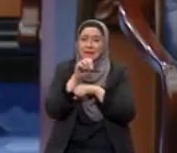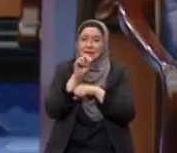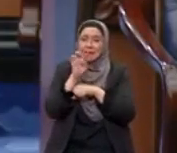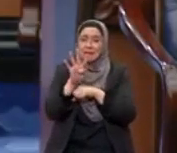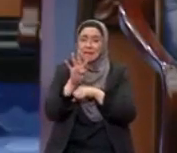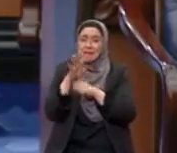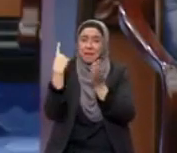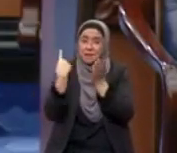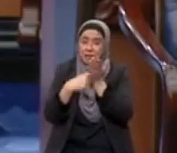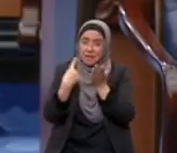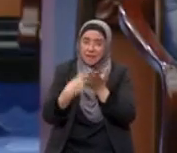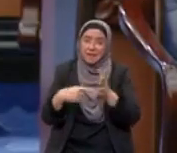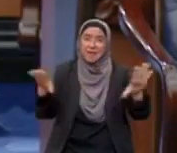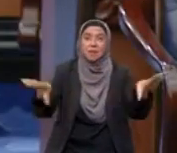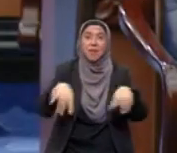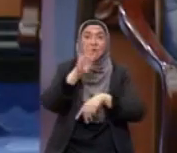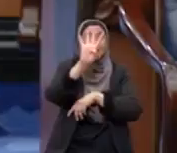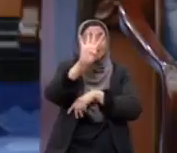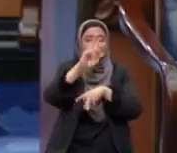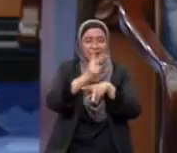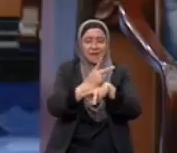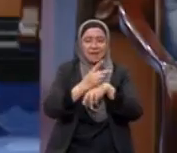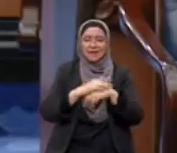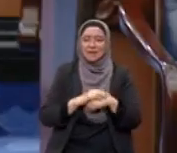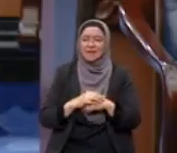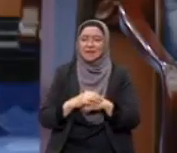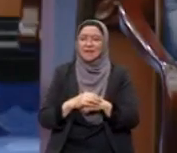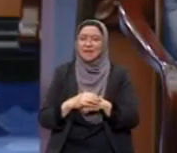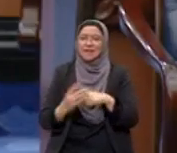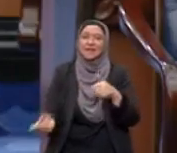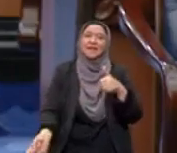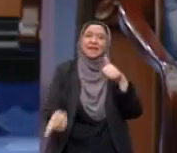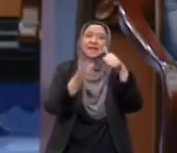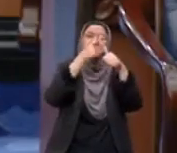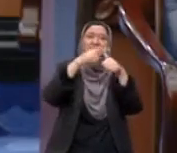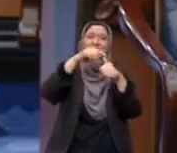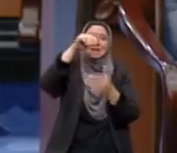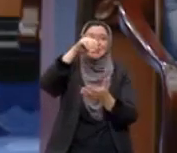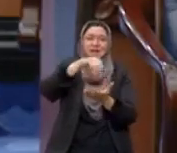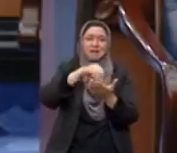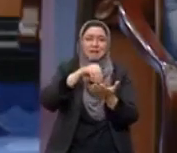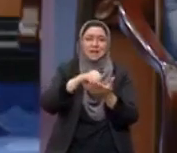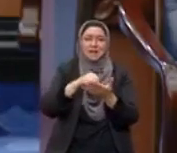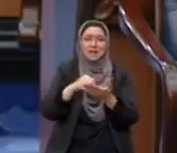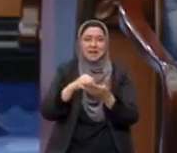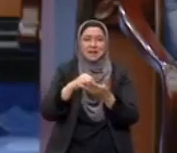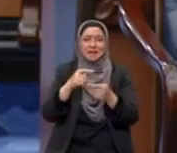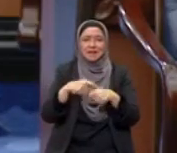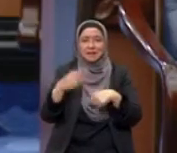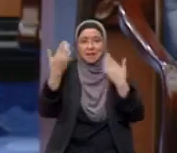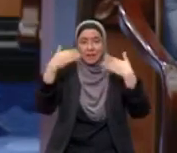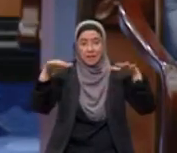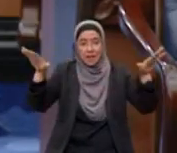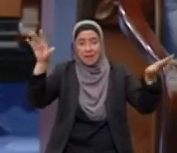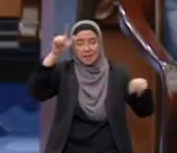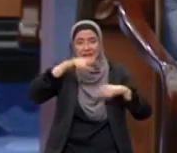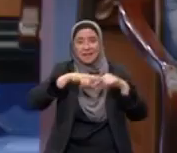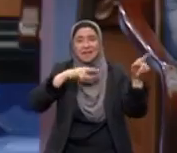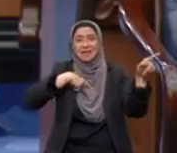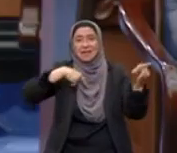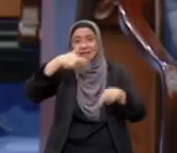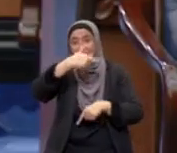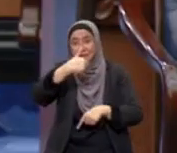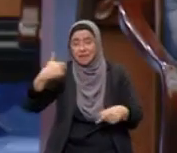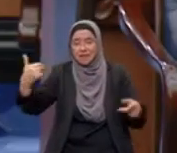sebanyak empat kali yaitu yang pertama di Bali Indonesia pada Mac 2024 di Bangkok Thailand